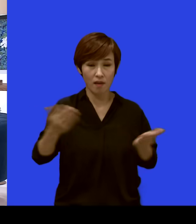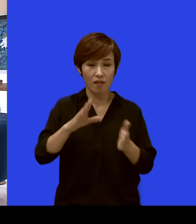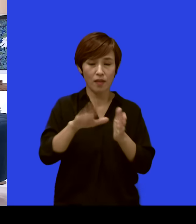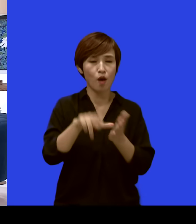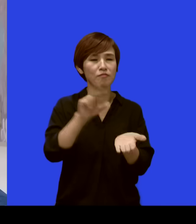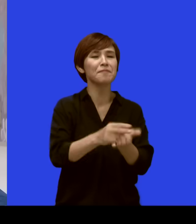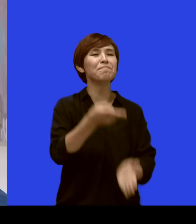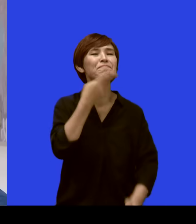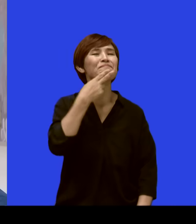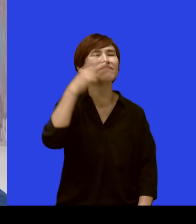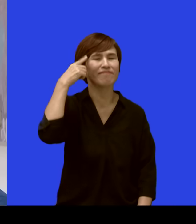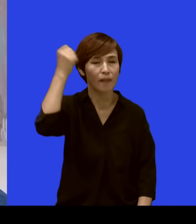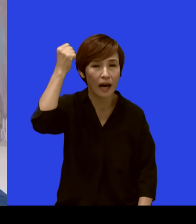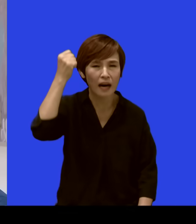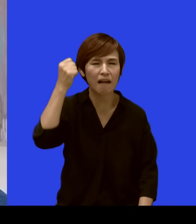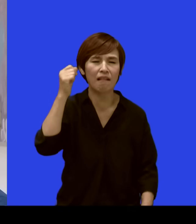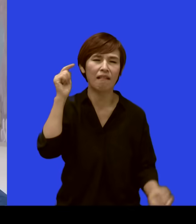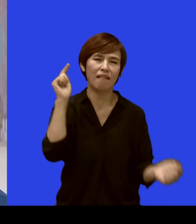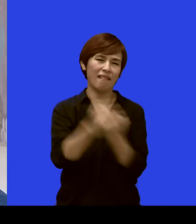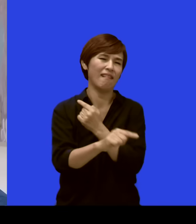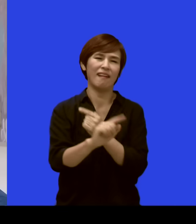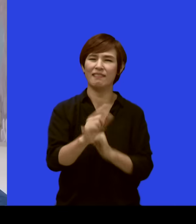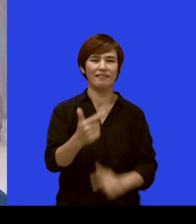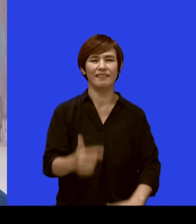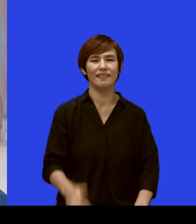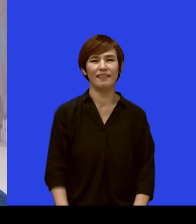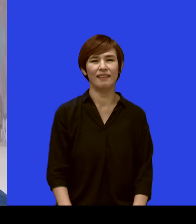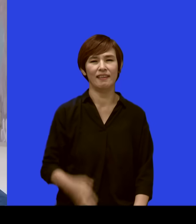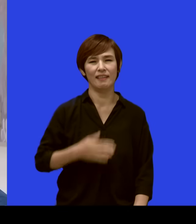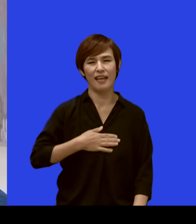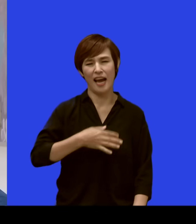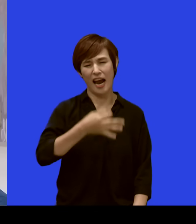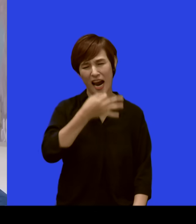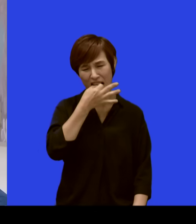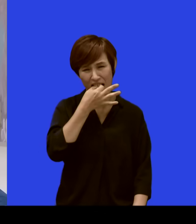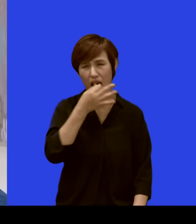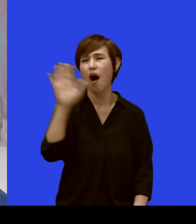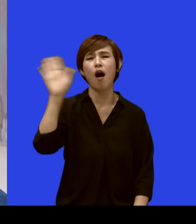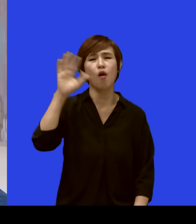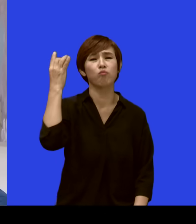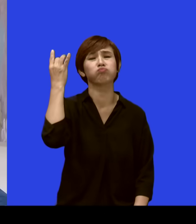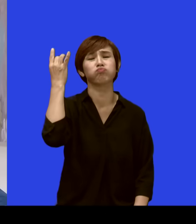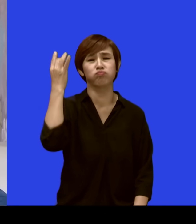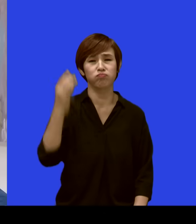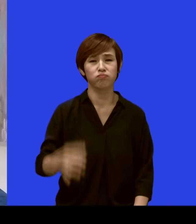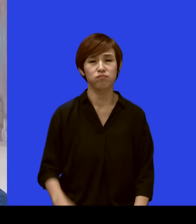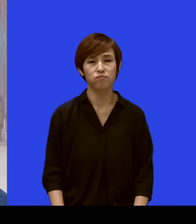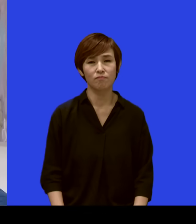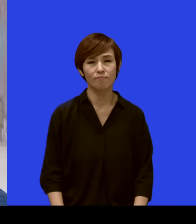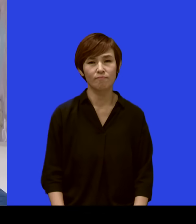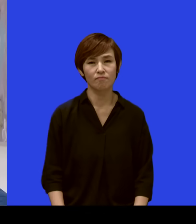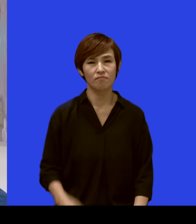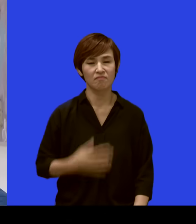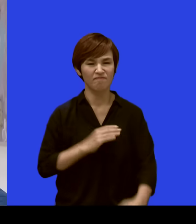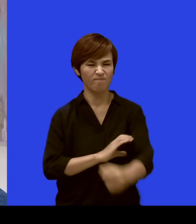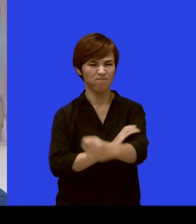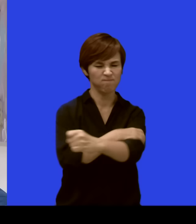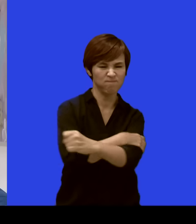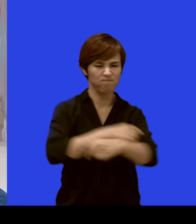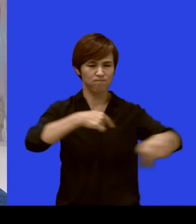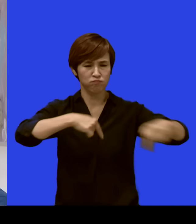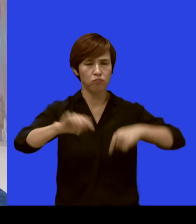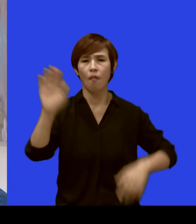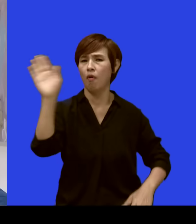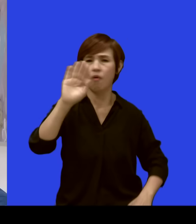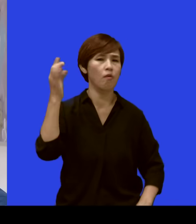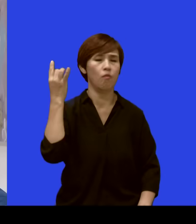알았거든요. 저는 어쩌면, 내가 그 욕심 있는 목사는 아니니까, 내가 이렇게 뭐 군림하거나, 뭐 독재가 되거나,